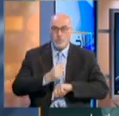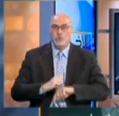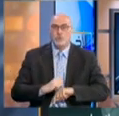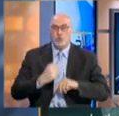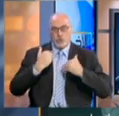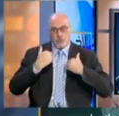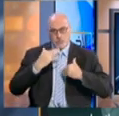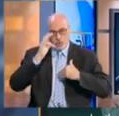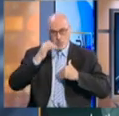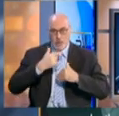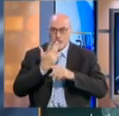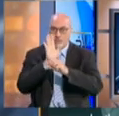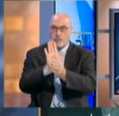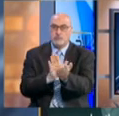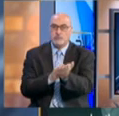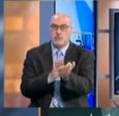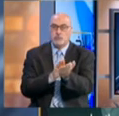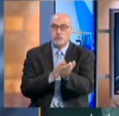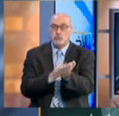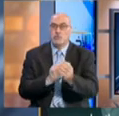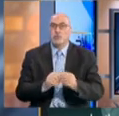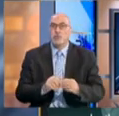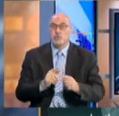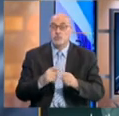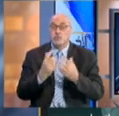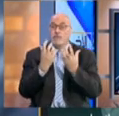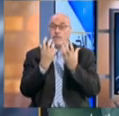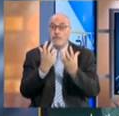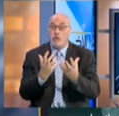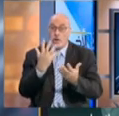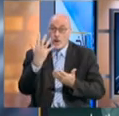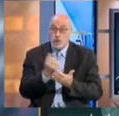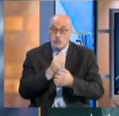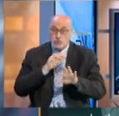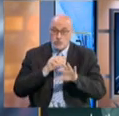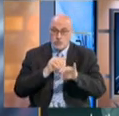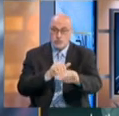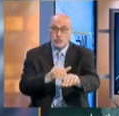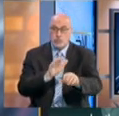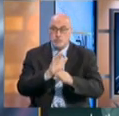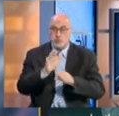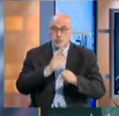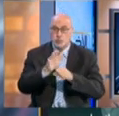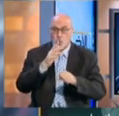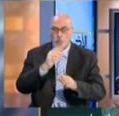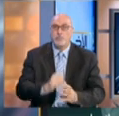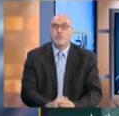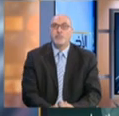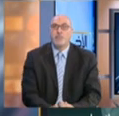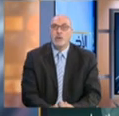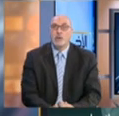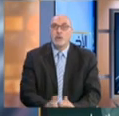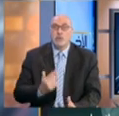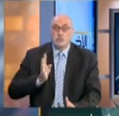نفسه بأحر التهاني وخالص تمنياته له بالنجاح في مواصلة مهامه السامية.